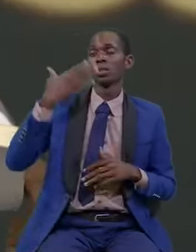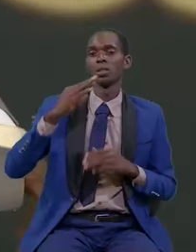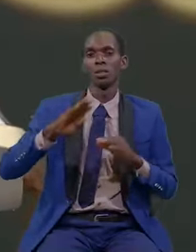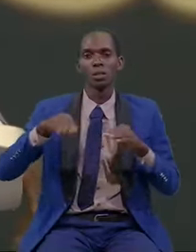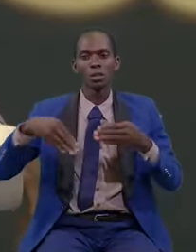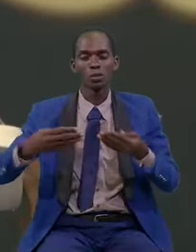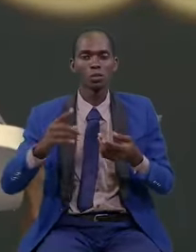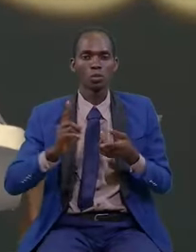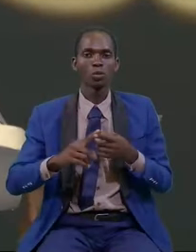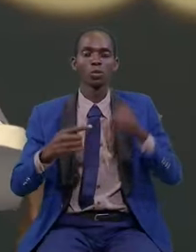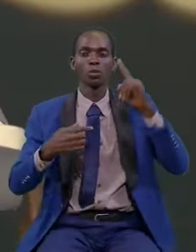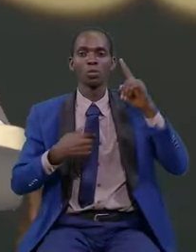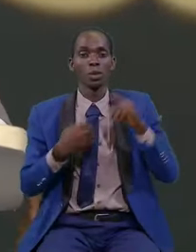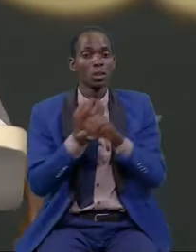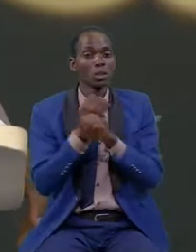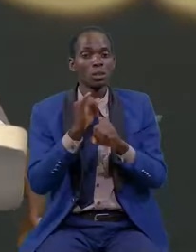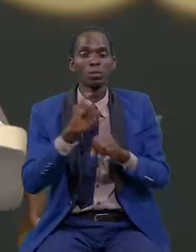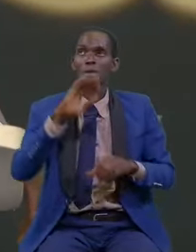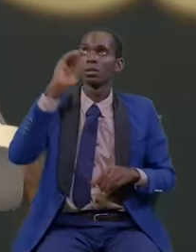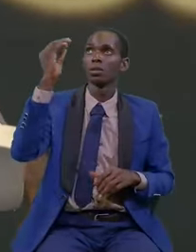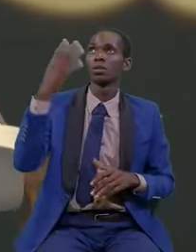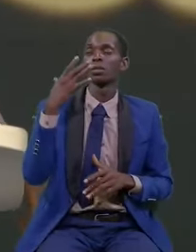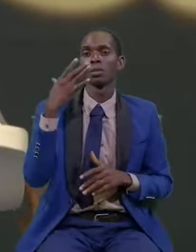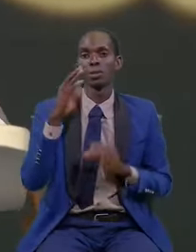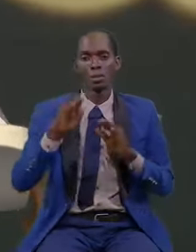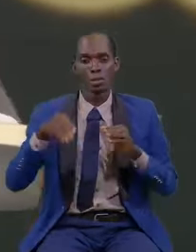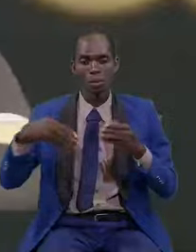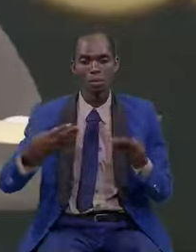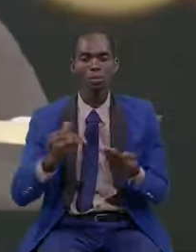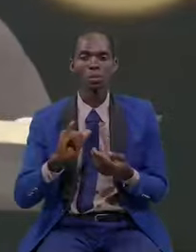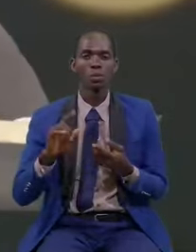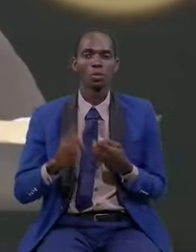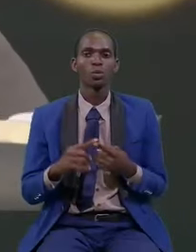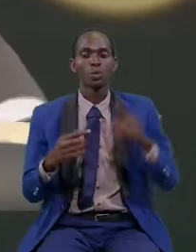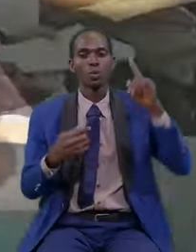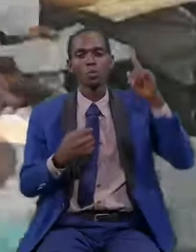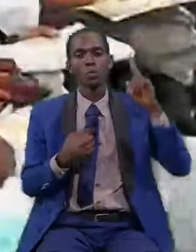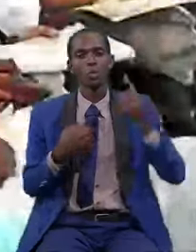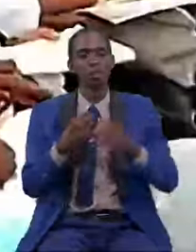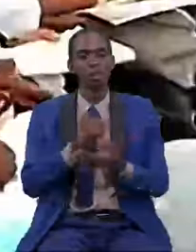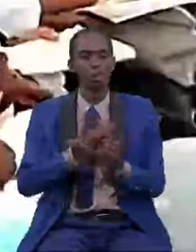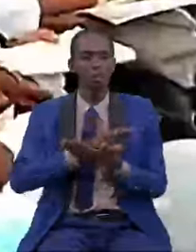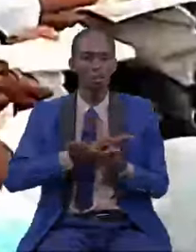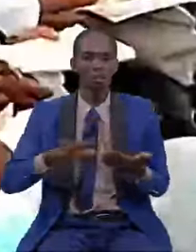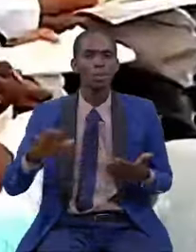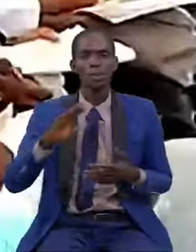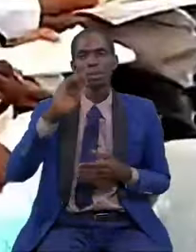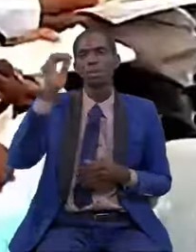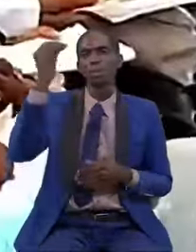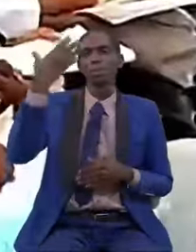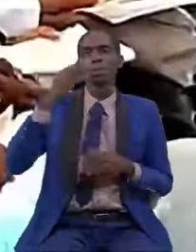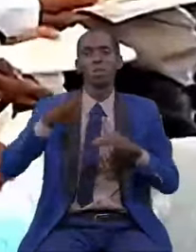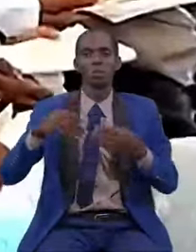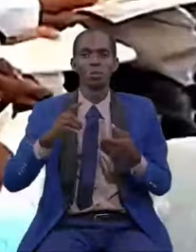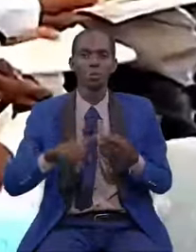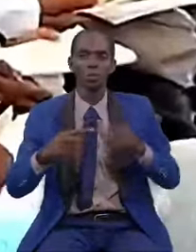la grâce qui m'a été donnée, la grâce salvatrice, qui m'a été donnée, la grâce sanctificatrice